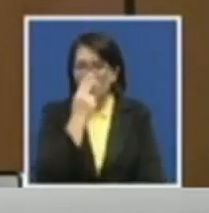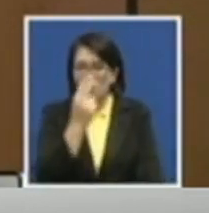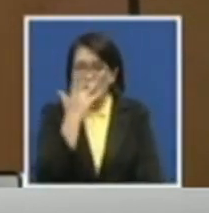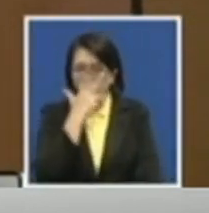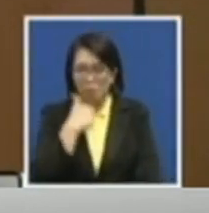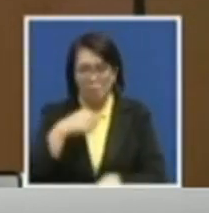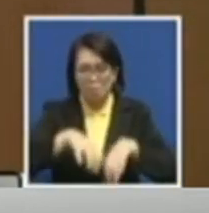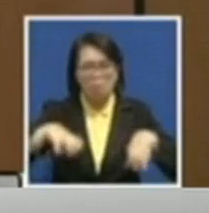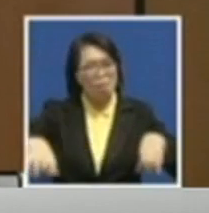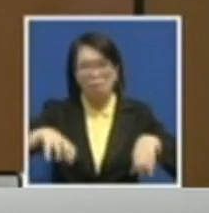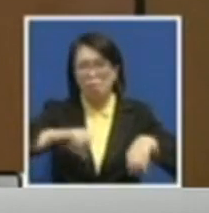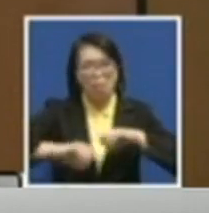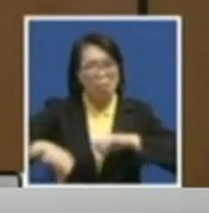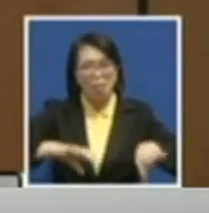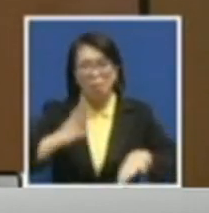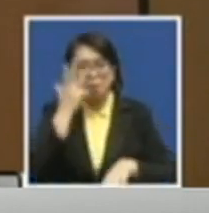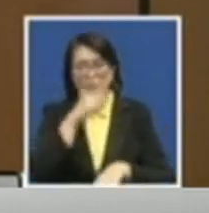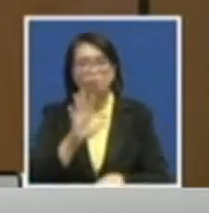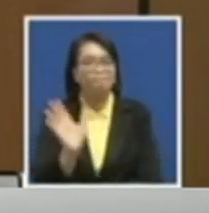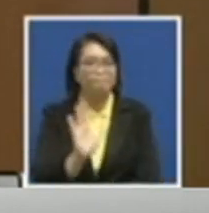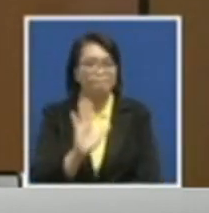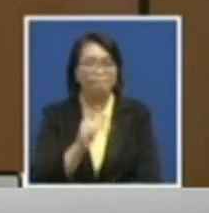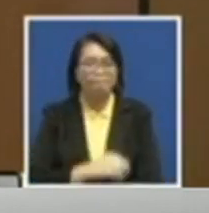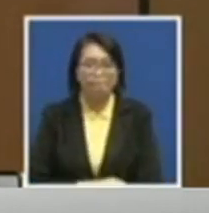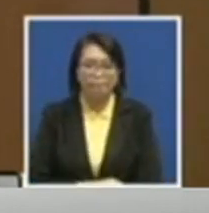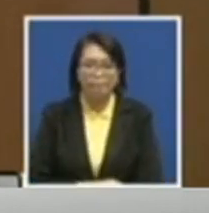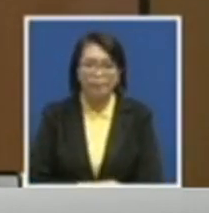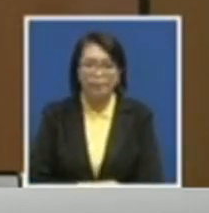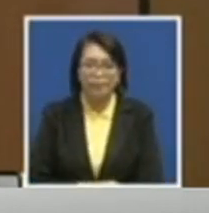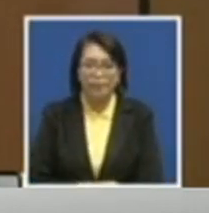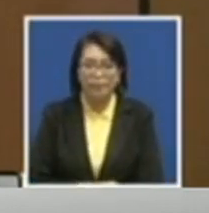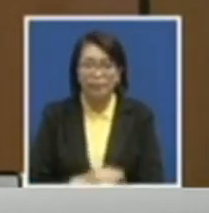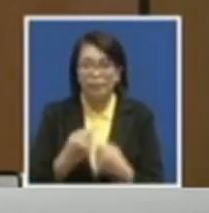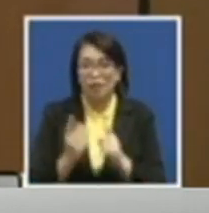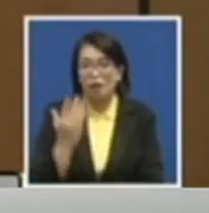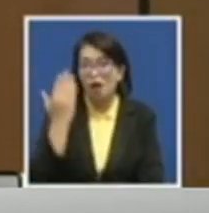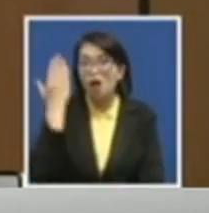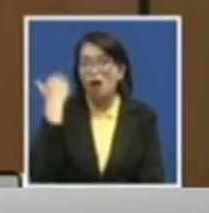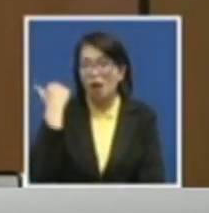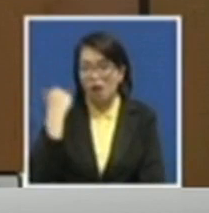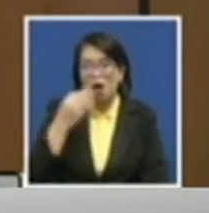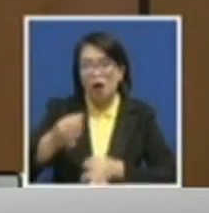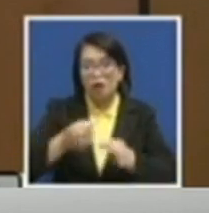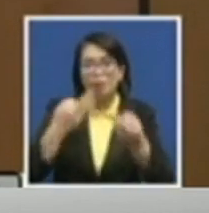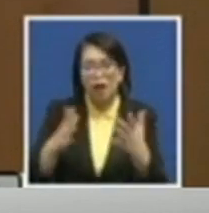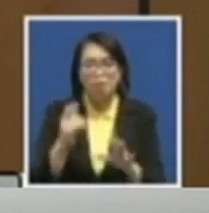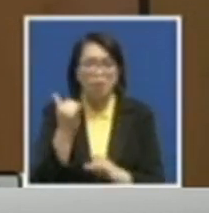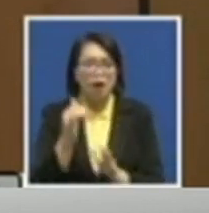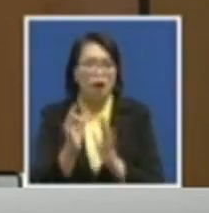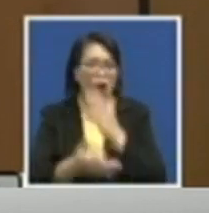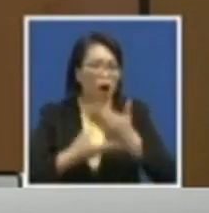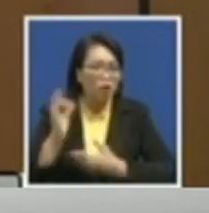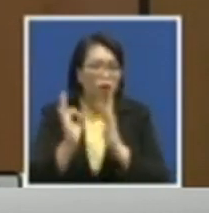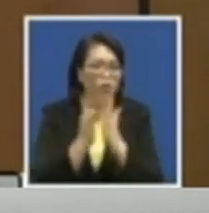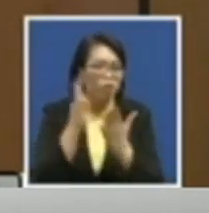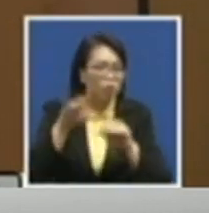าเท่านี้เท่านี ้ แล้วก็คุณก็เอกชนเขาก็ต้องเข้ามาเขาก็ต้องมีส่วนแบ่งรายได ้ครับ ถามว่าเอกชนชอบไหมถ้าบอกว่าลดราคาเ